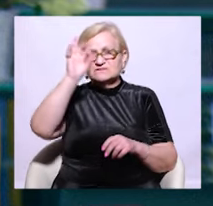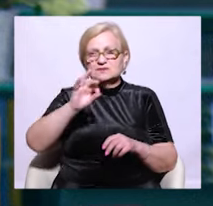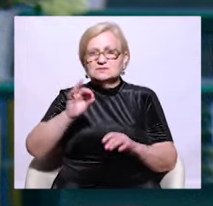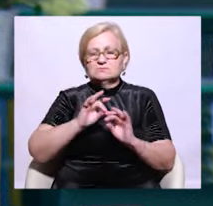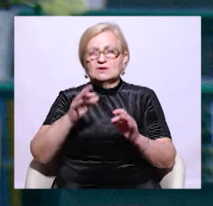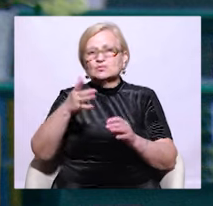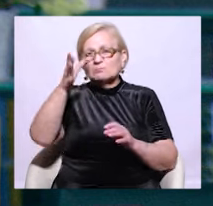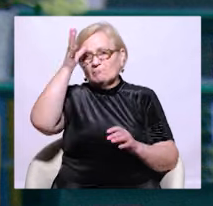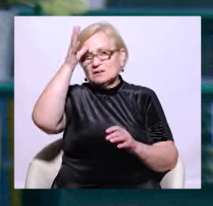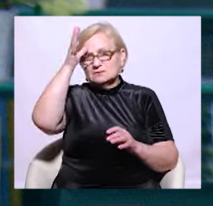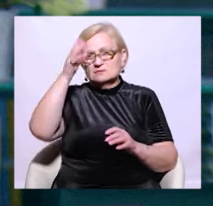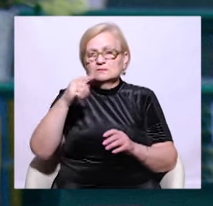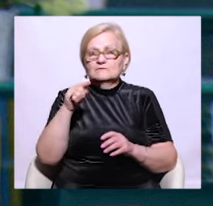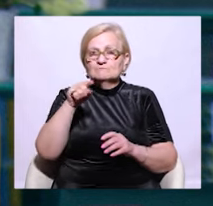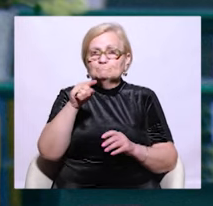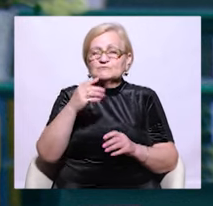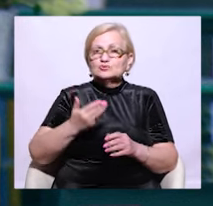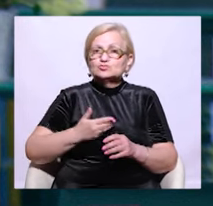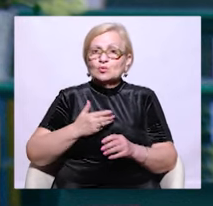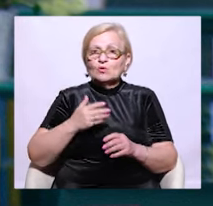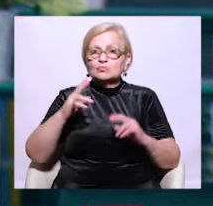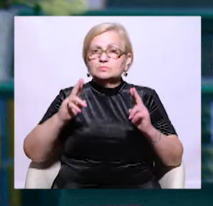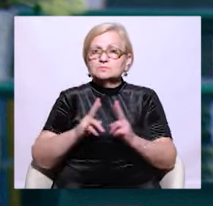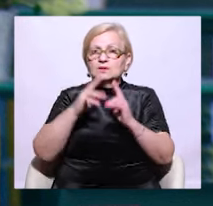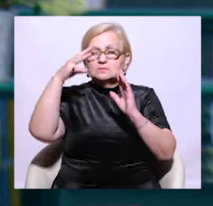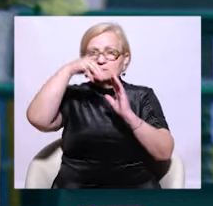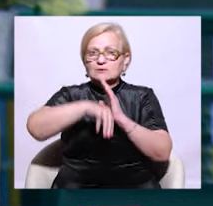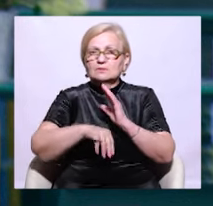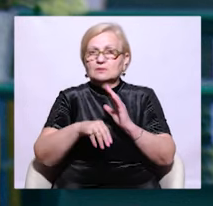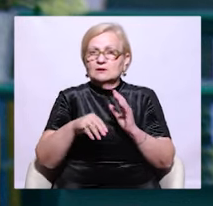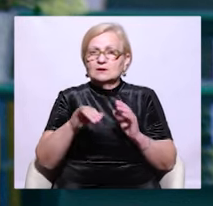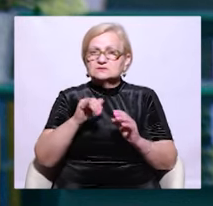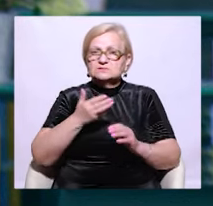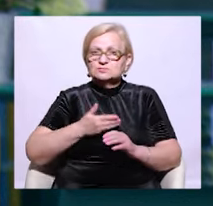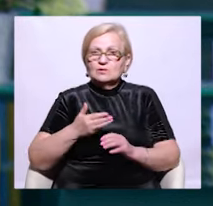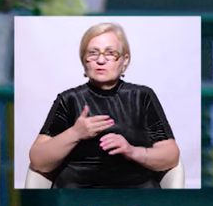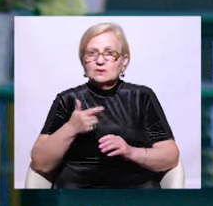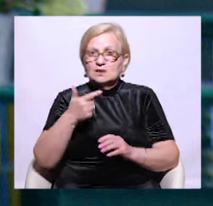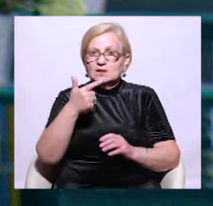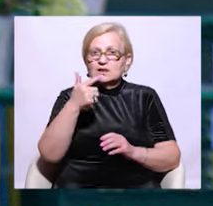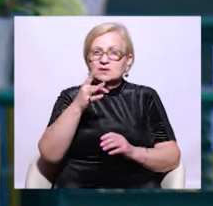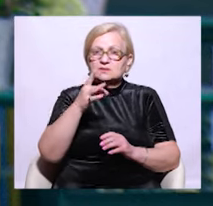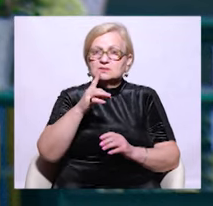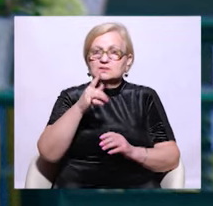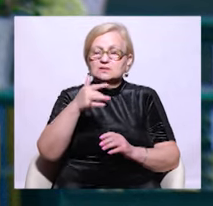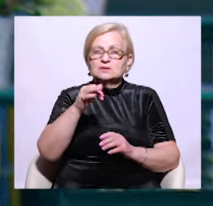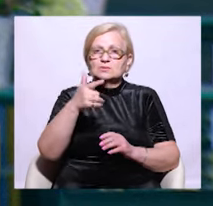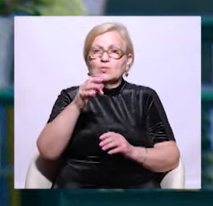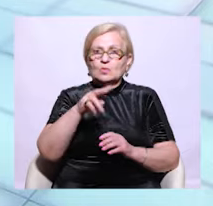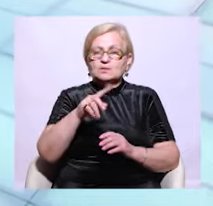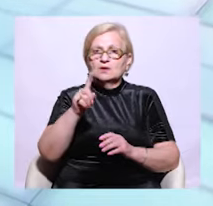ის იმ მონასტერში ცხოვრობდა, სადაც იცხოვრა გრიგოლ